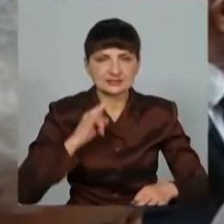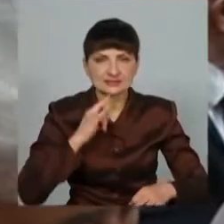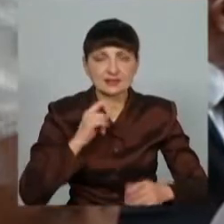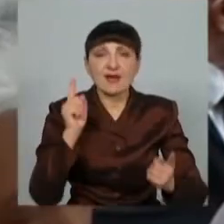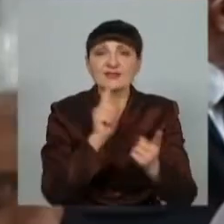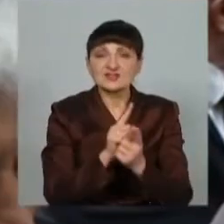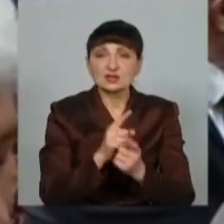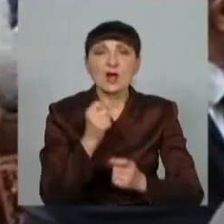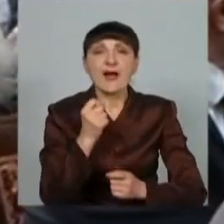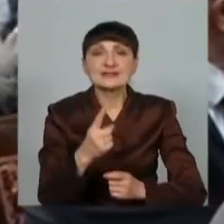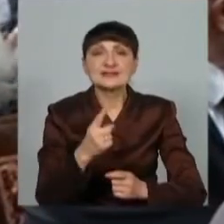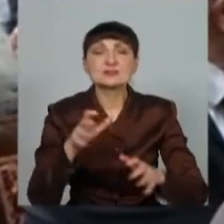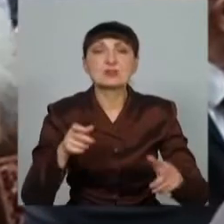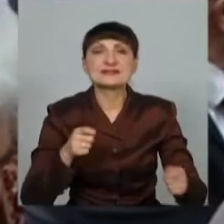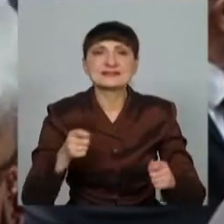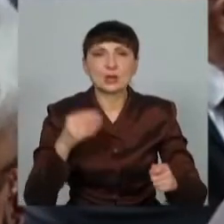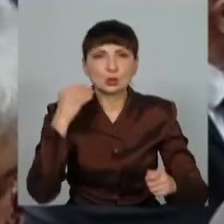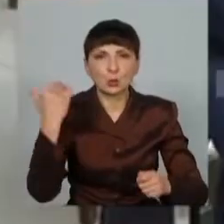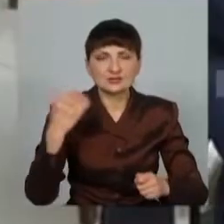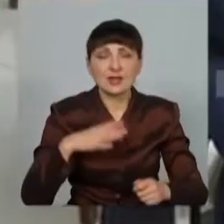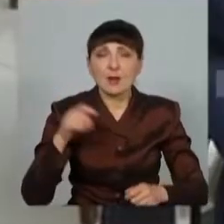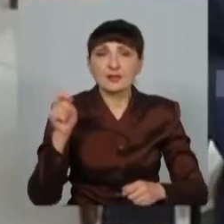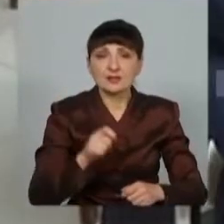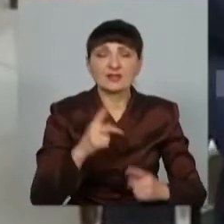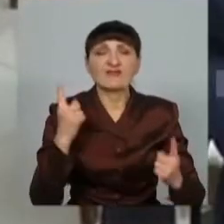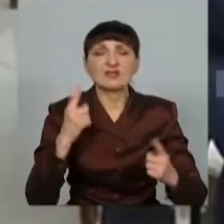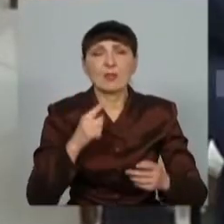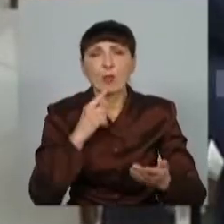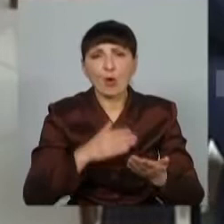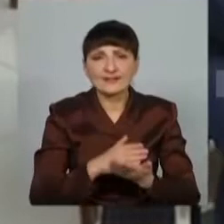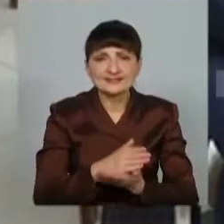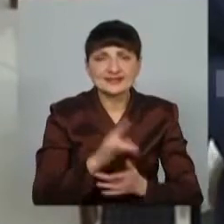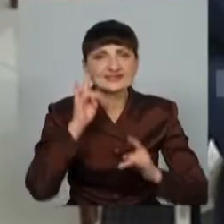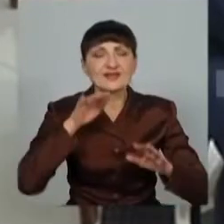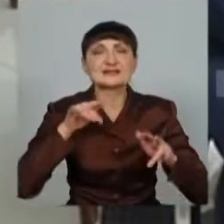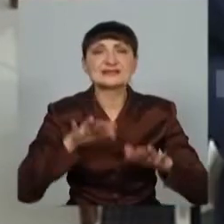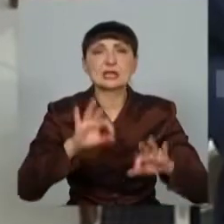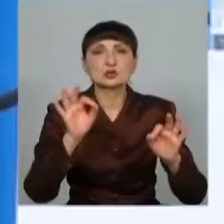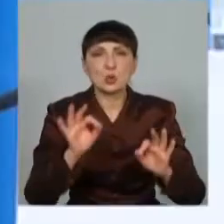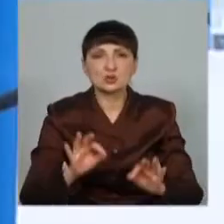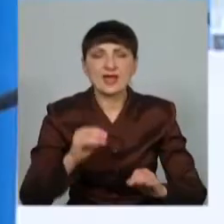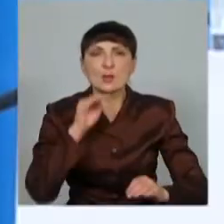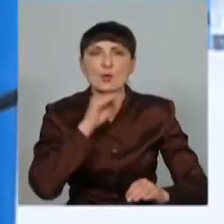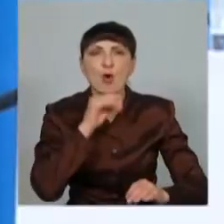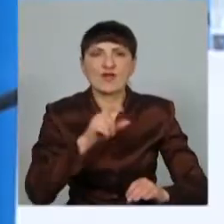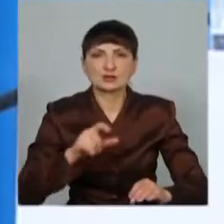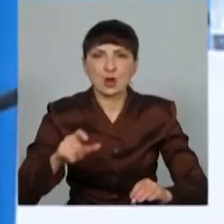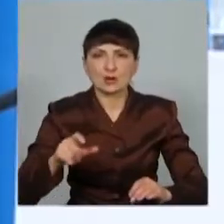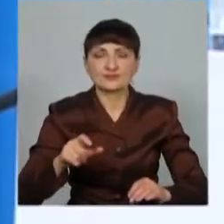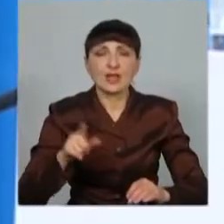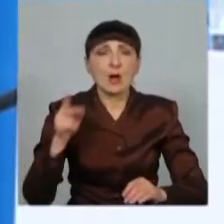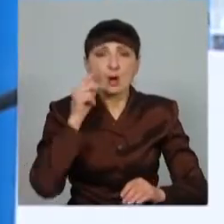встречу с одиннадцатым президентом турецкой республики прибыли видные политики известные деятели искусства и профессор и абдулла гюль